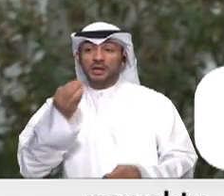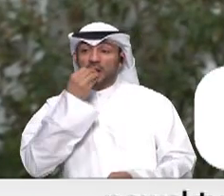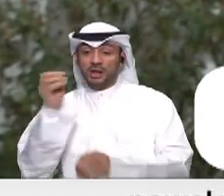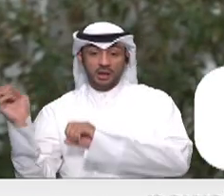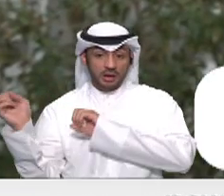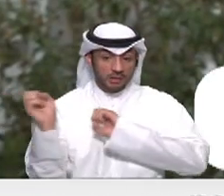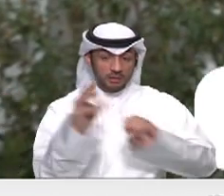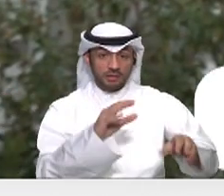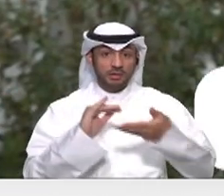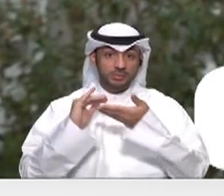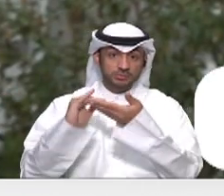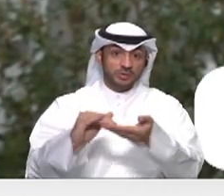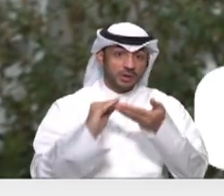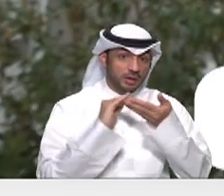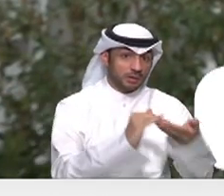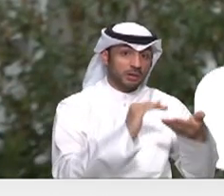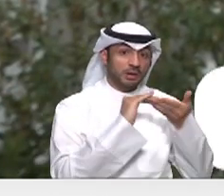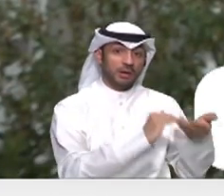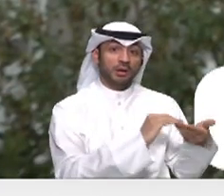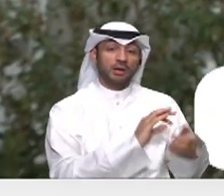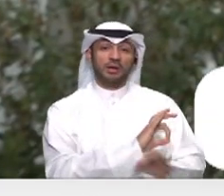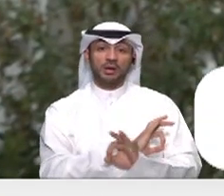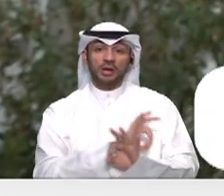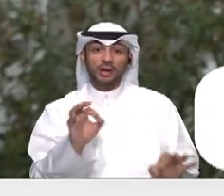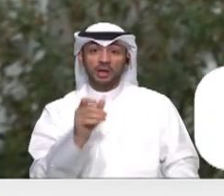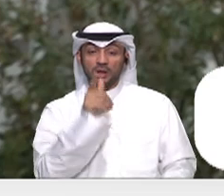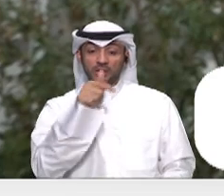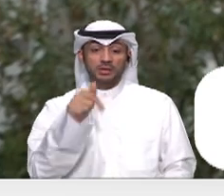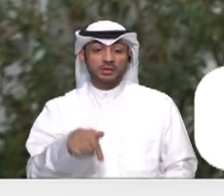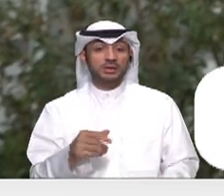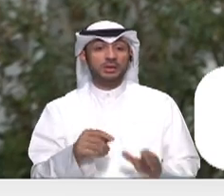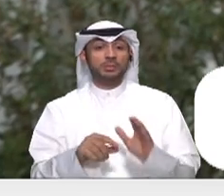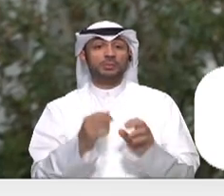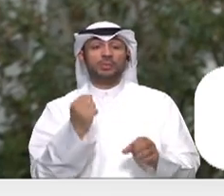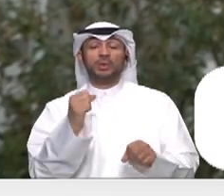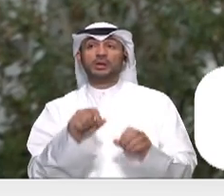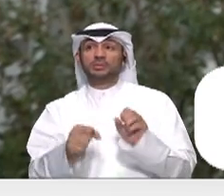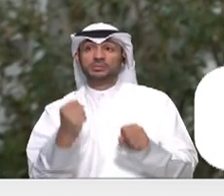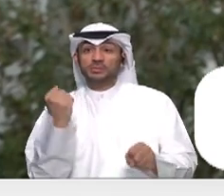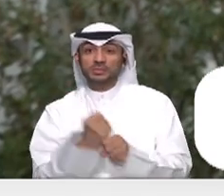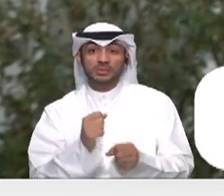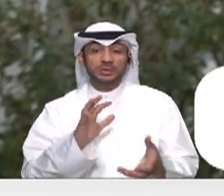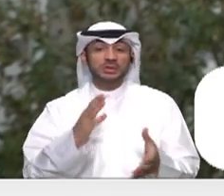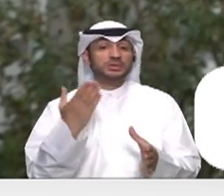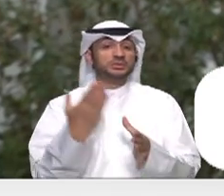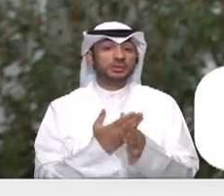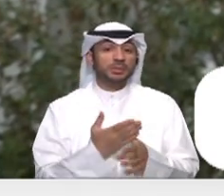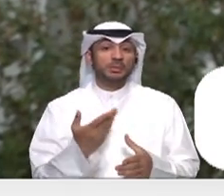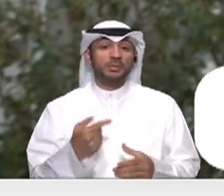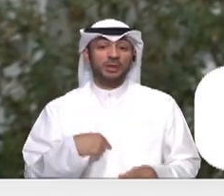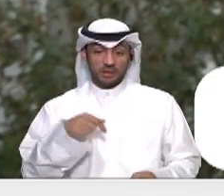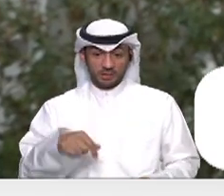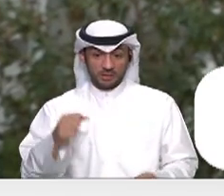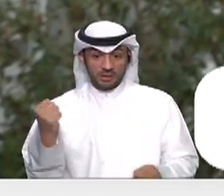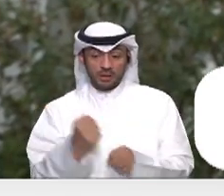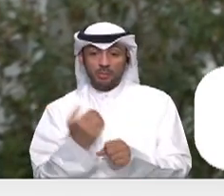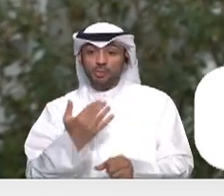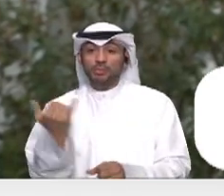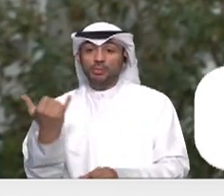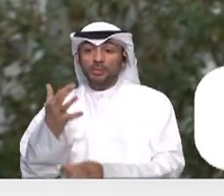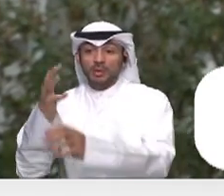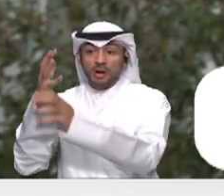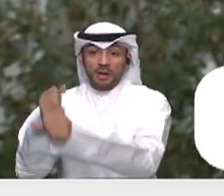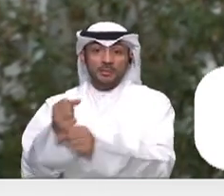إيواء على منطقة بعلبك وراس بعلبك. ليش صرنا هيك؟ لأنه ما قدرنا ناخد نحن كليرنس من الصليب الأحمر لحماية هالمواكب